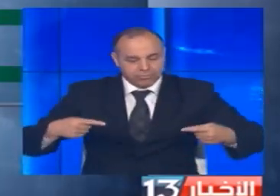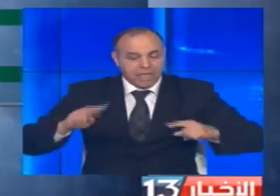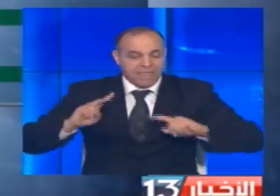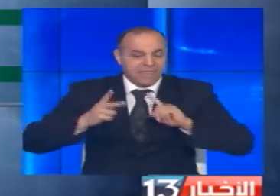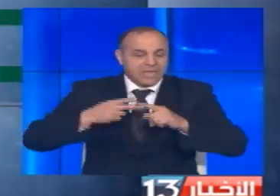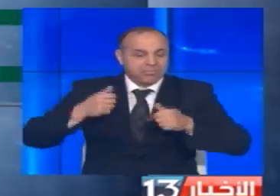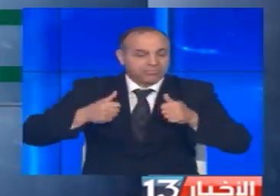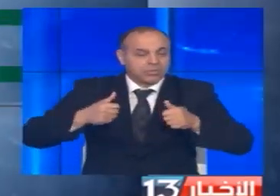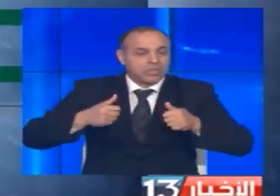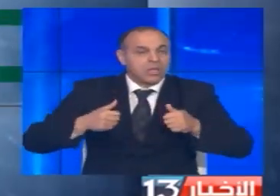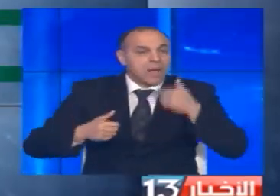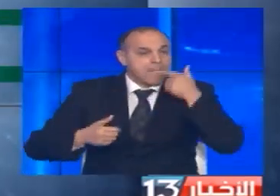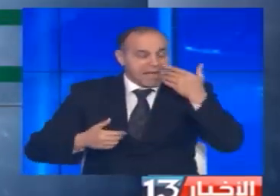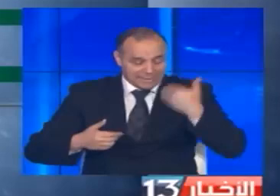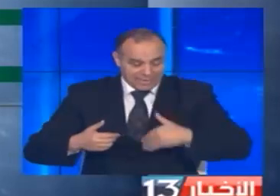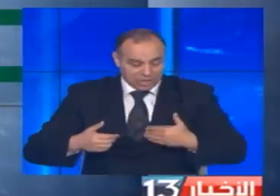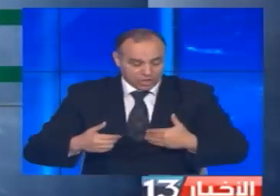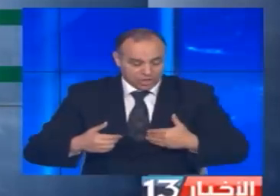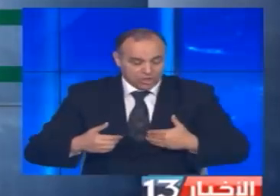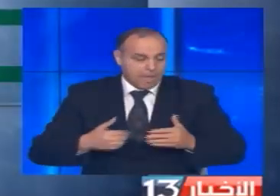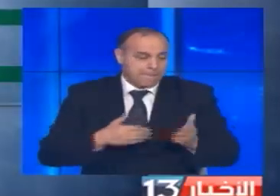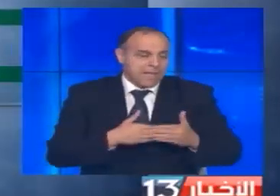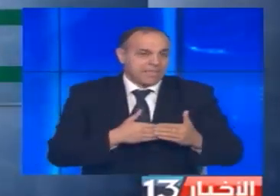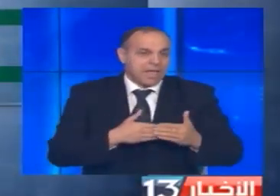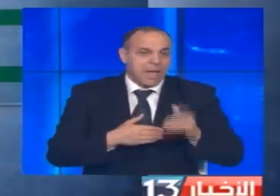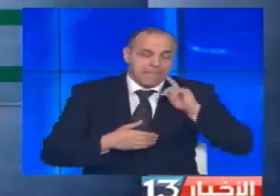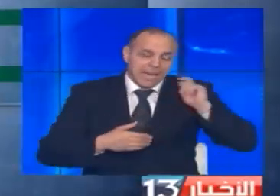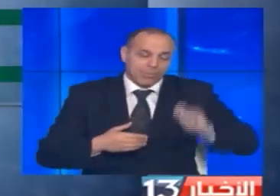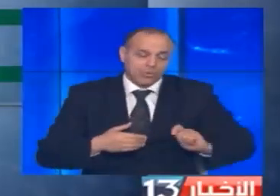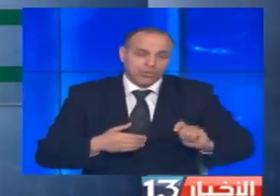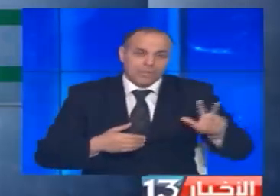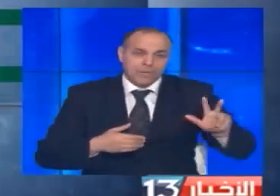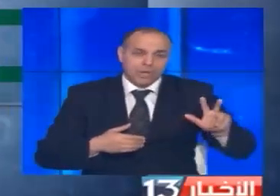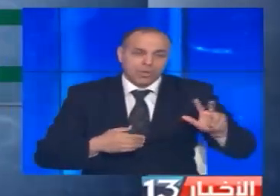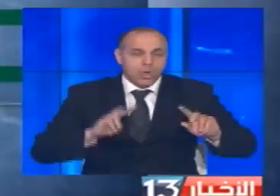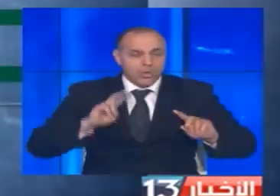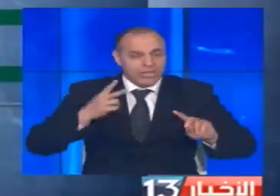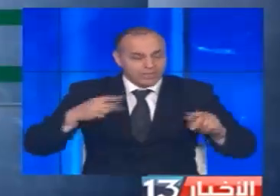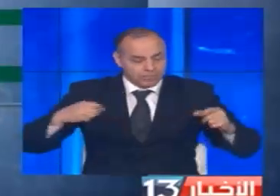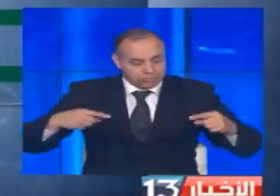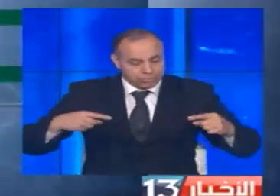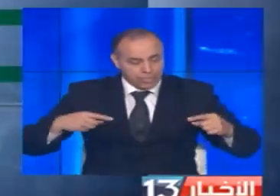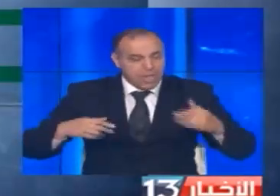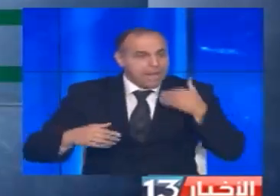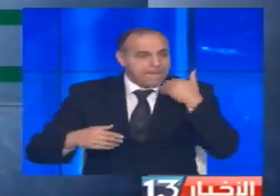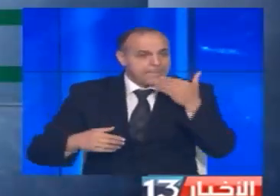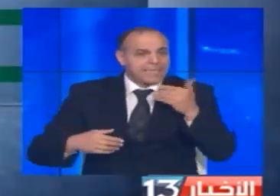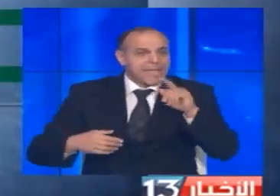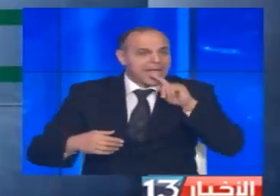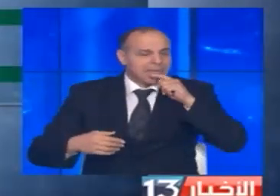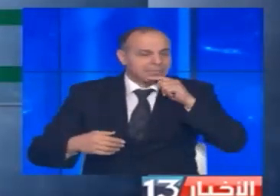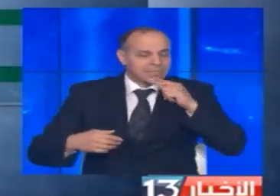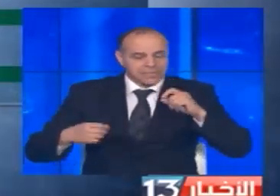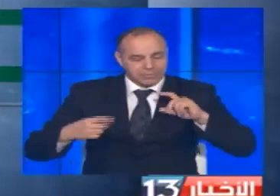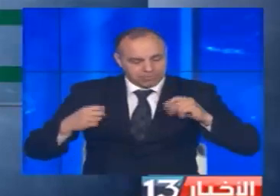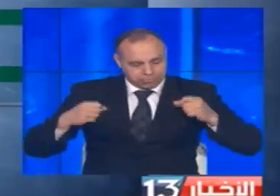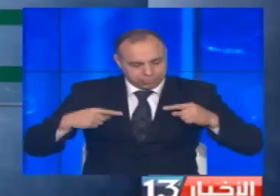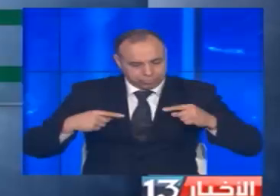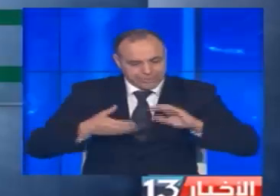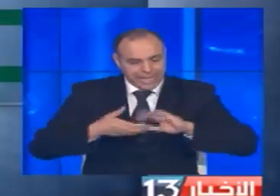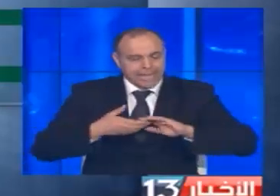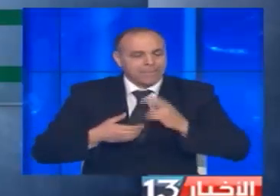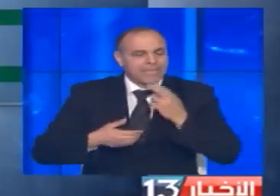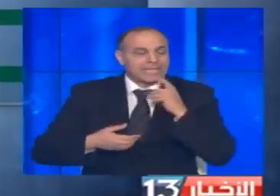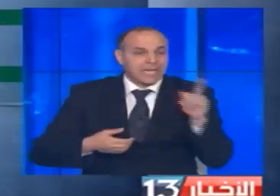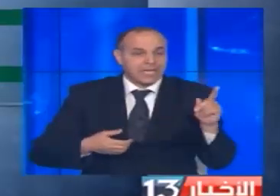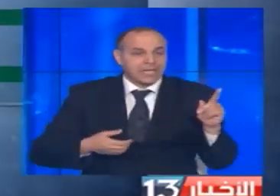الثاني، ويواجه الترجي الرياضي جاره الملعب التونسي في قمة ثانية، فيما يحل الملعب الجابسي ضيفا على اتحاد